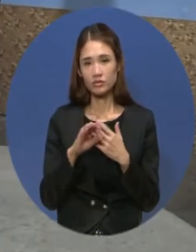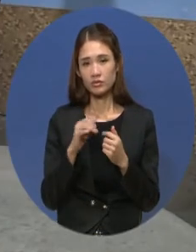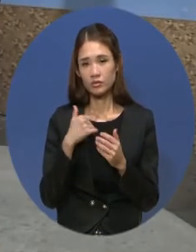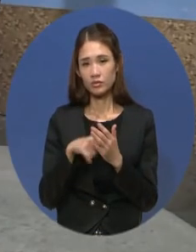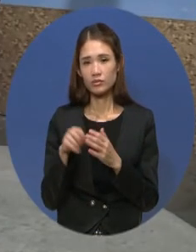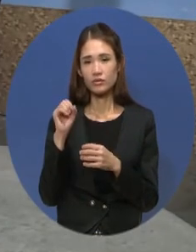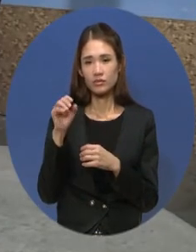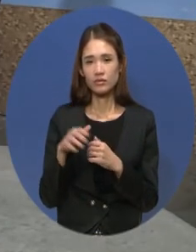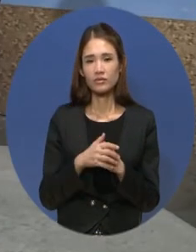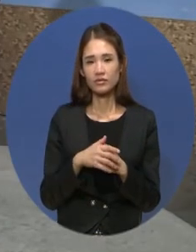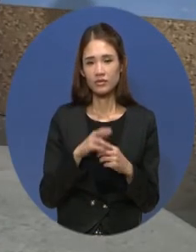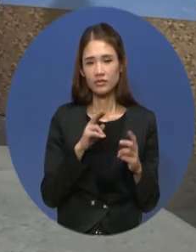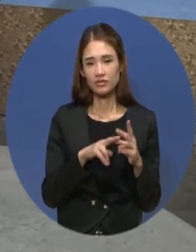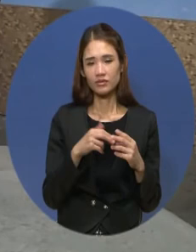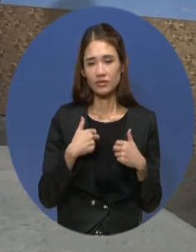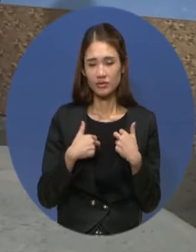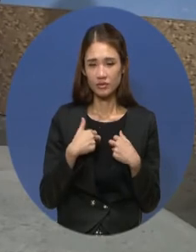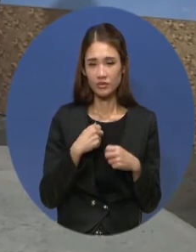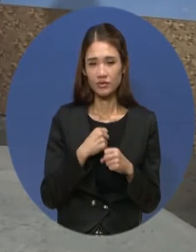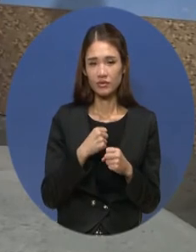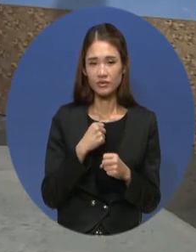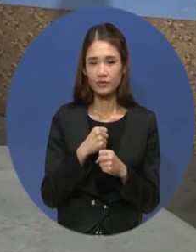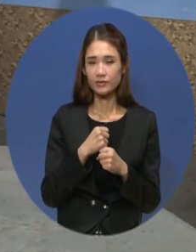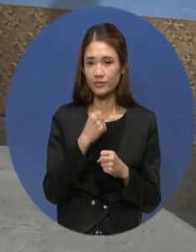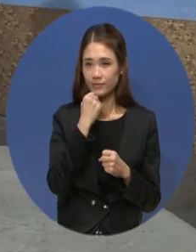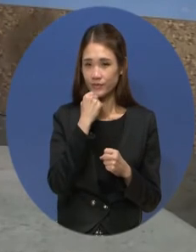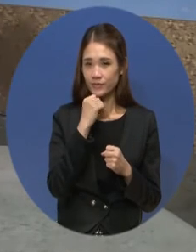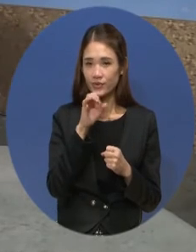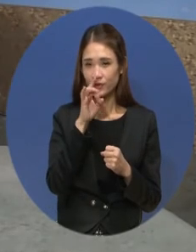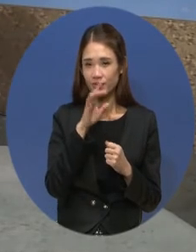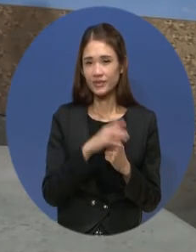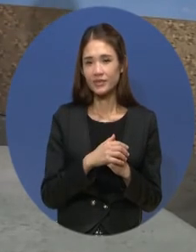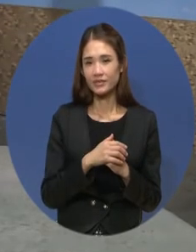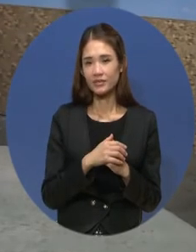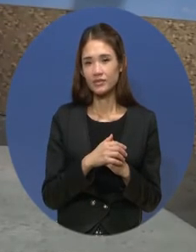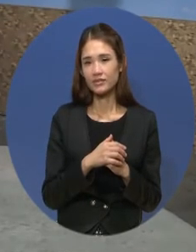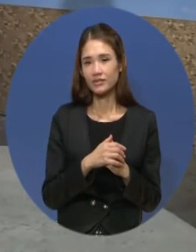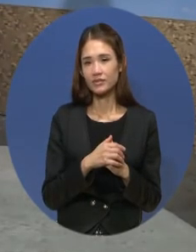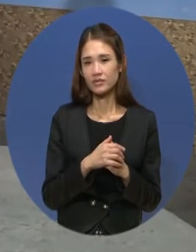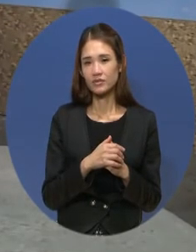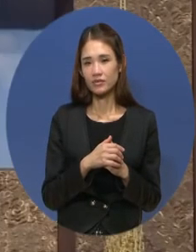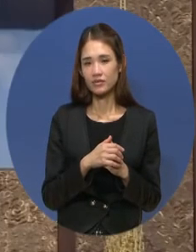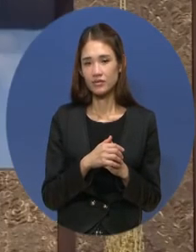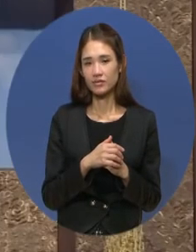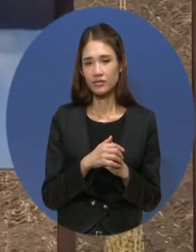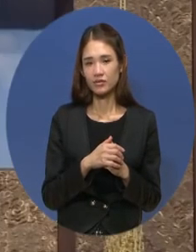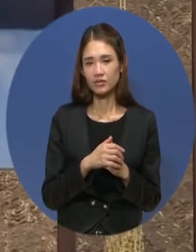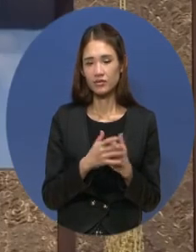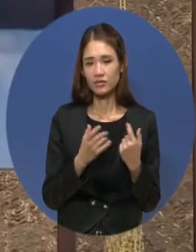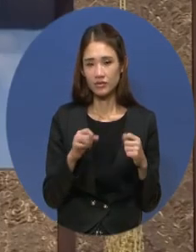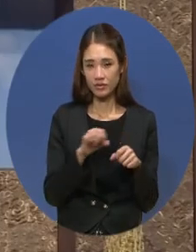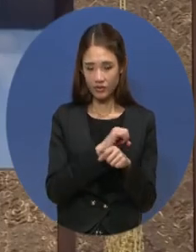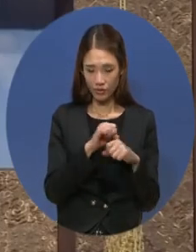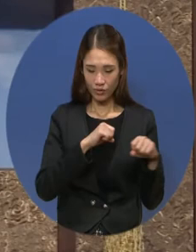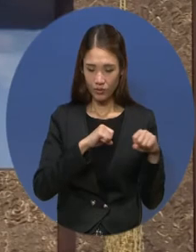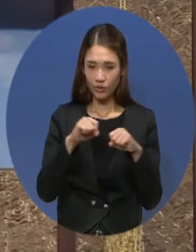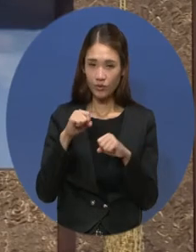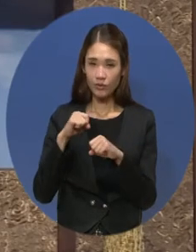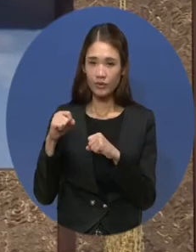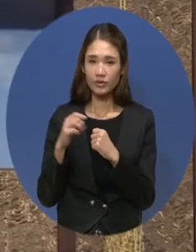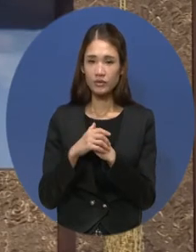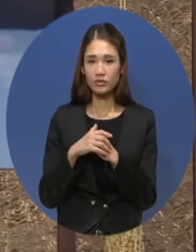말하네요 세트 선물 게 재밌게 잘 막 그러고 안되는데 그래서 이제 그런 특별